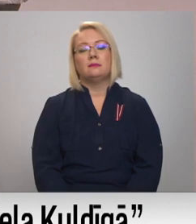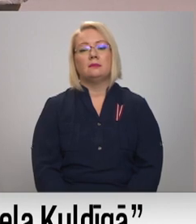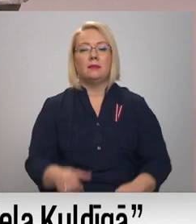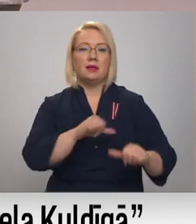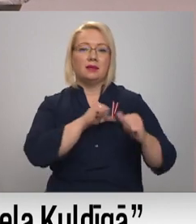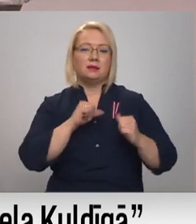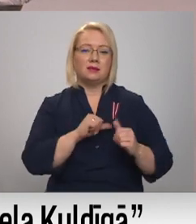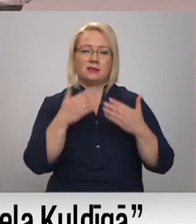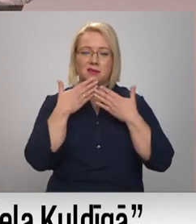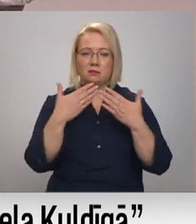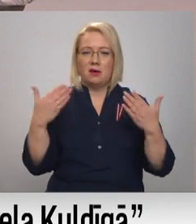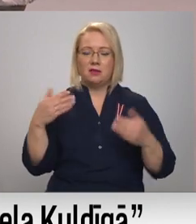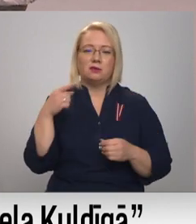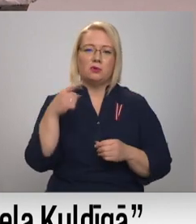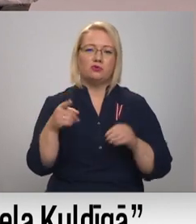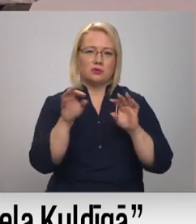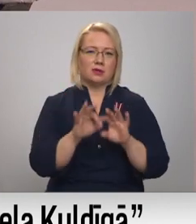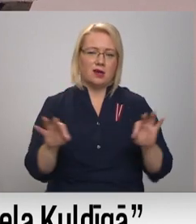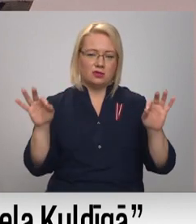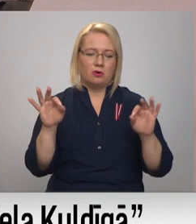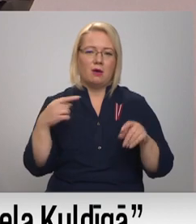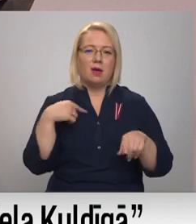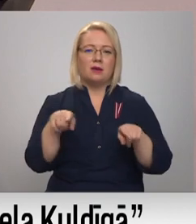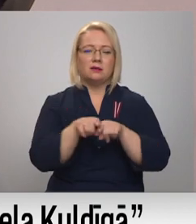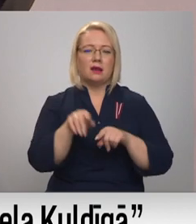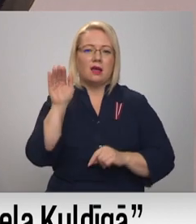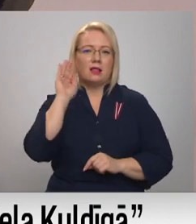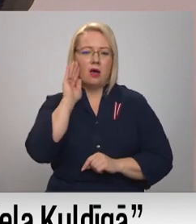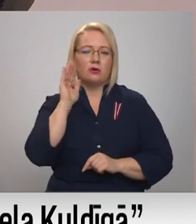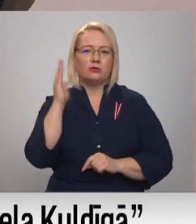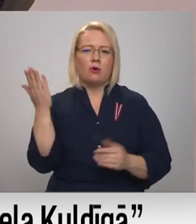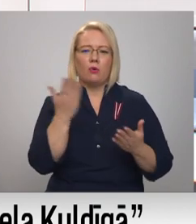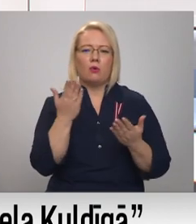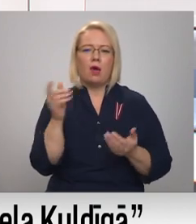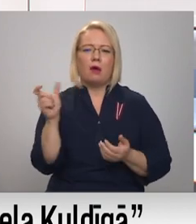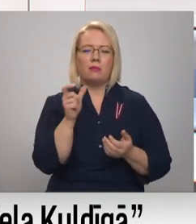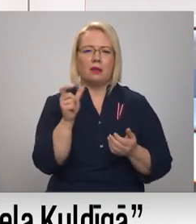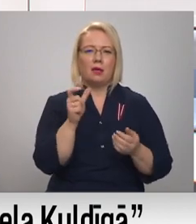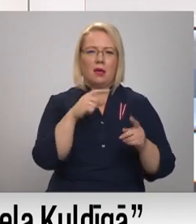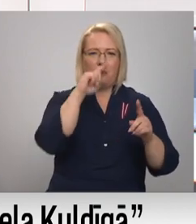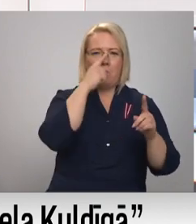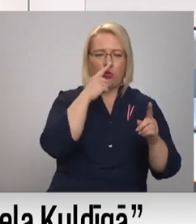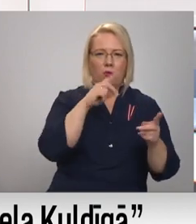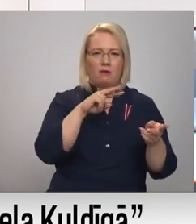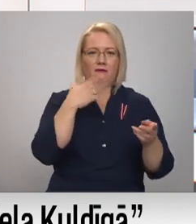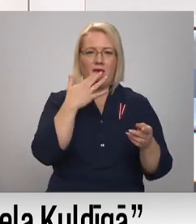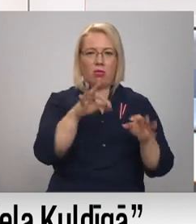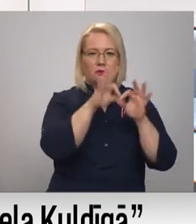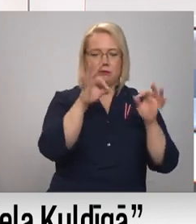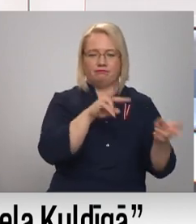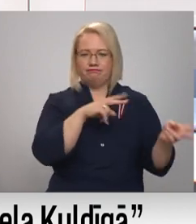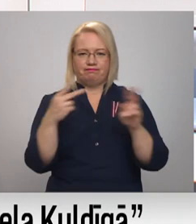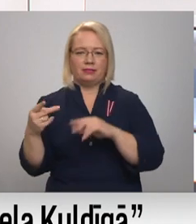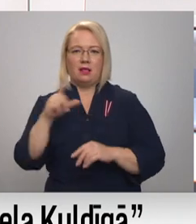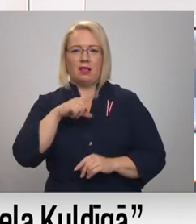Sirsnīgs paldies par šo skaistumu. Paldies. Es arī klausījos, kurā brīdī laimes pārslēdzās no valodas uz valodu. Un tā saplūda, ka likās